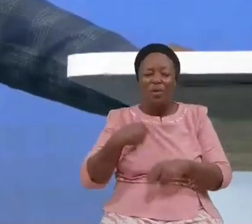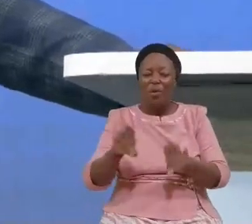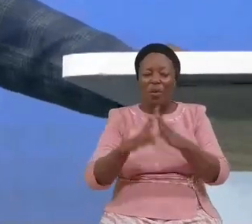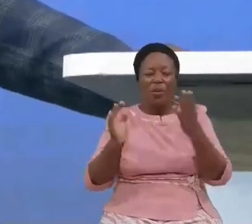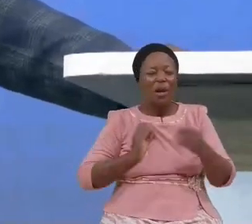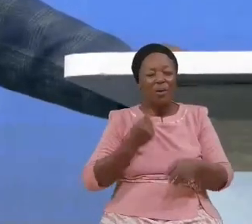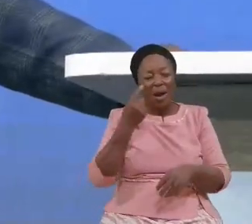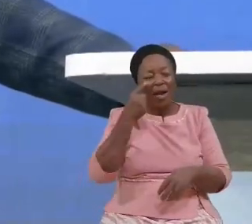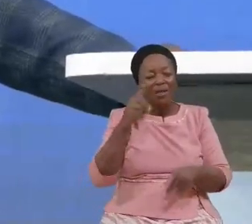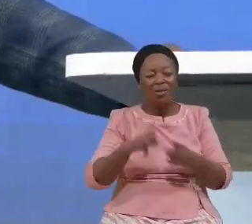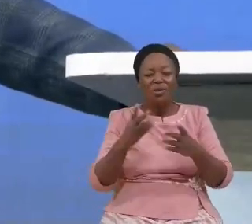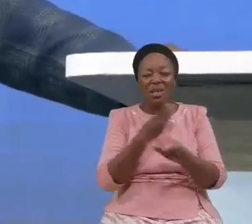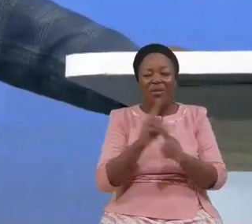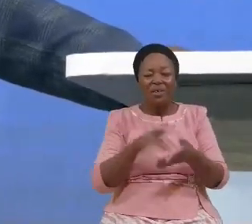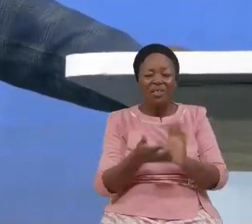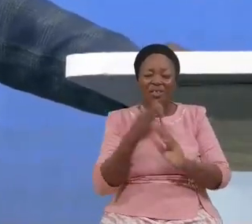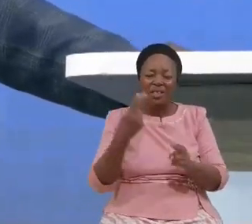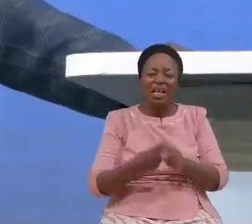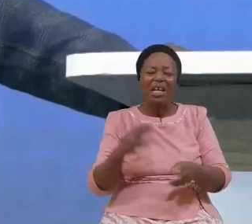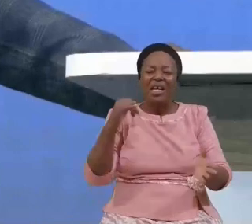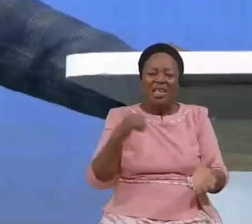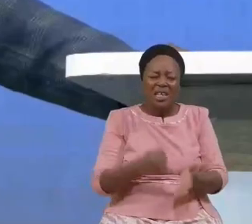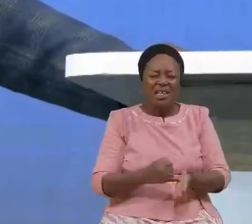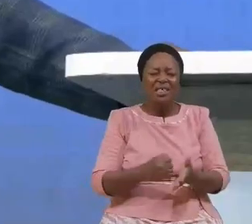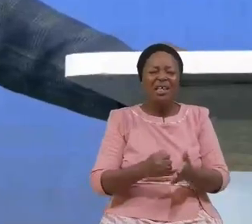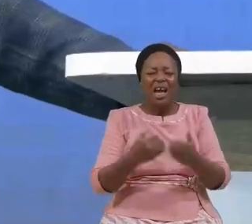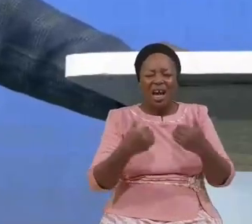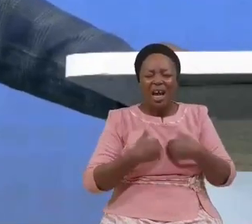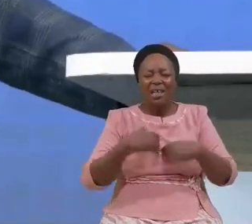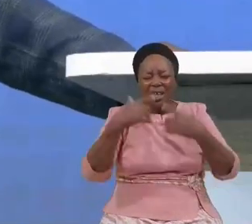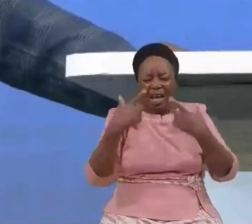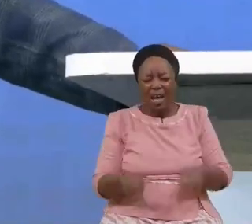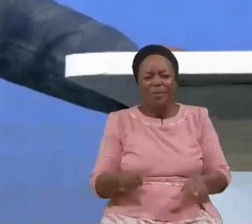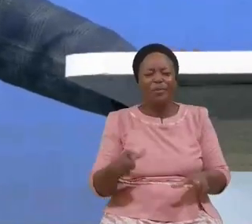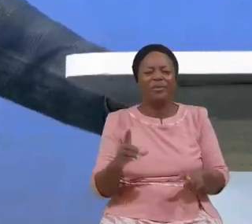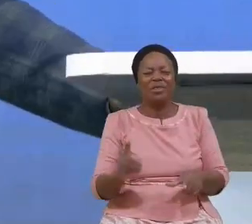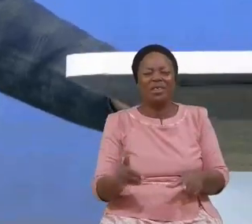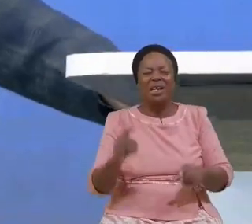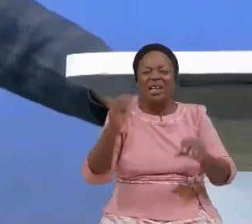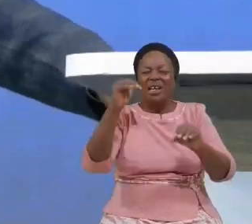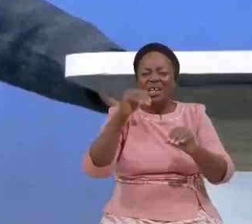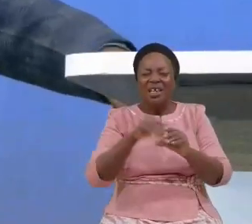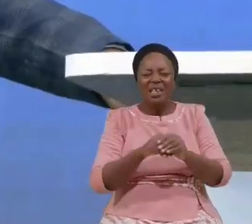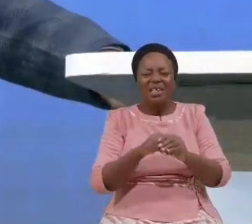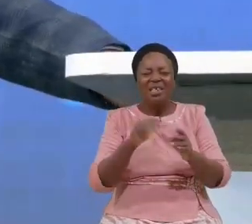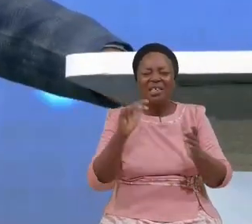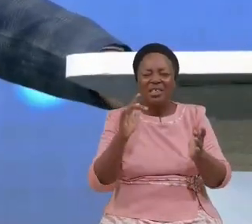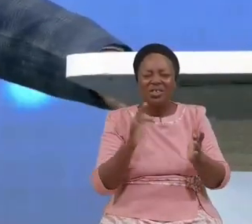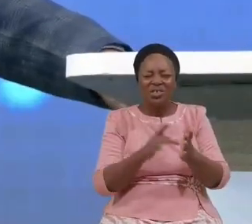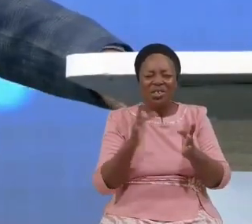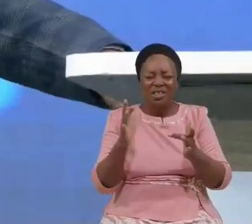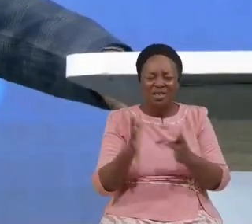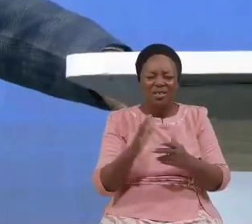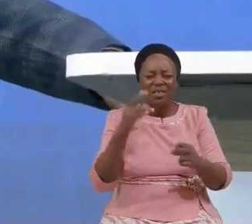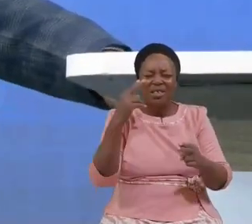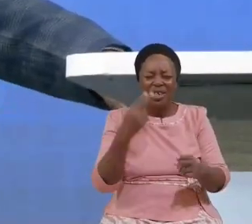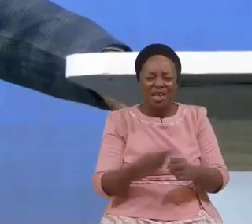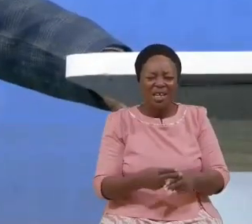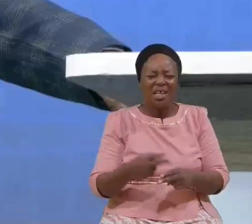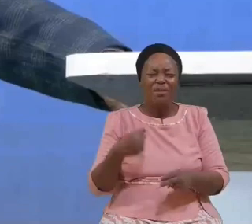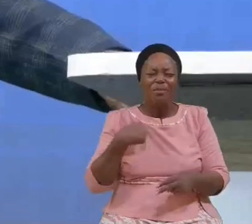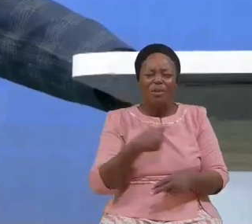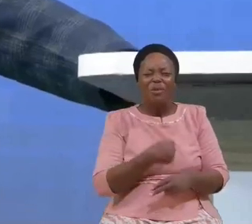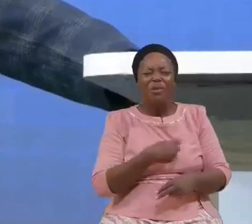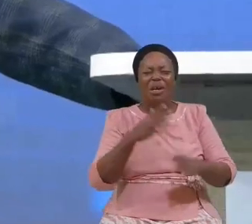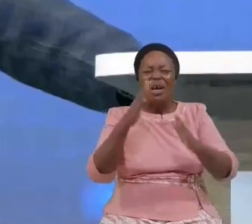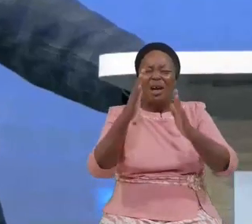délivrance c'est fait au nom de Jésus nous prions